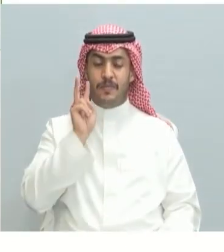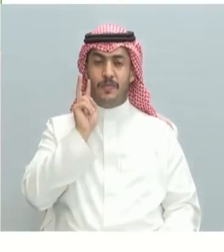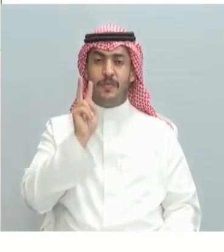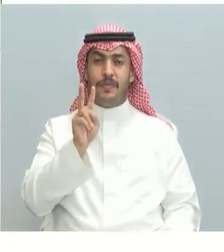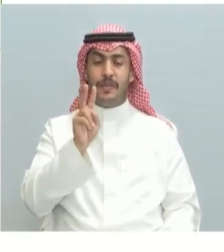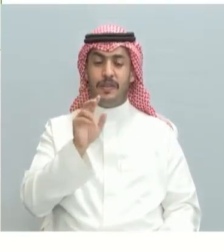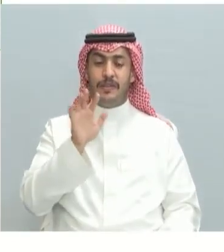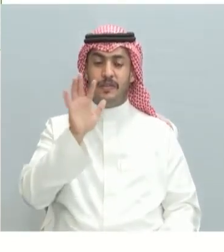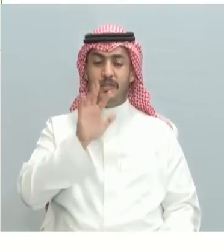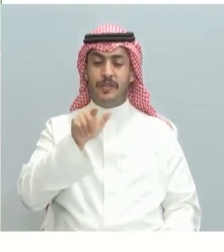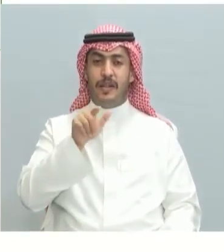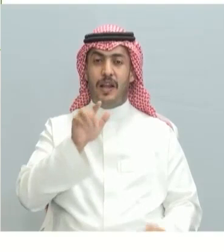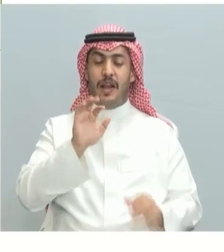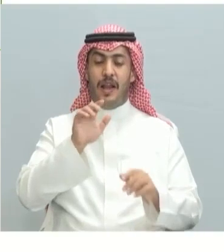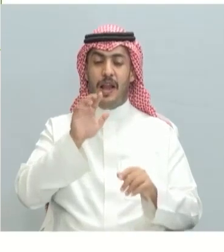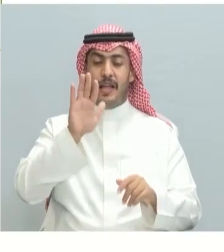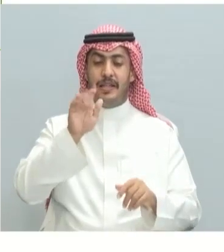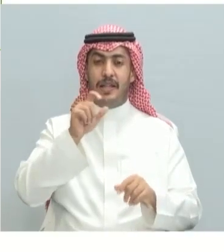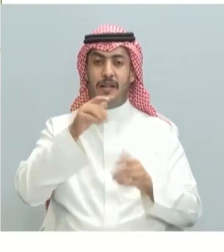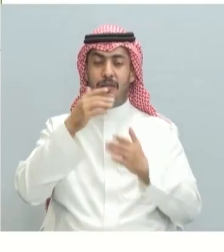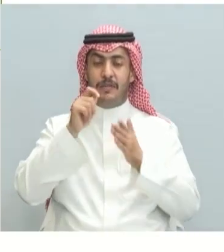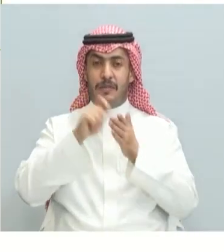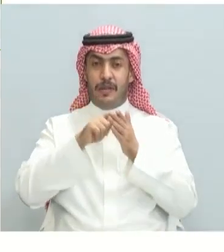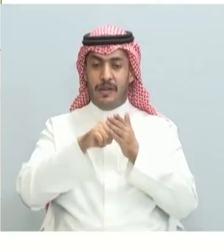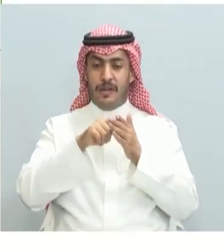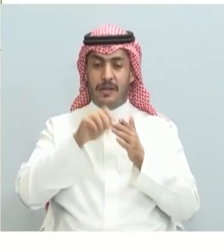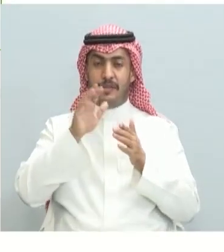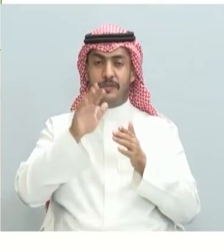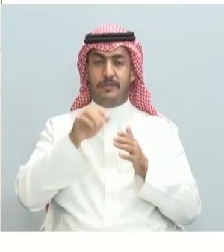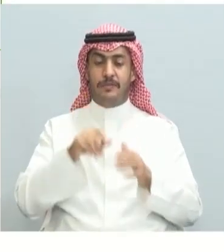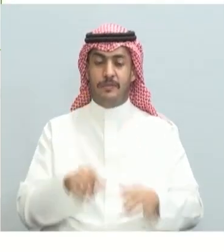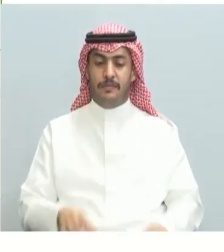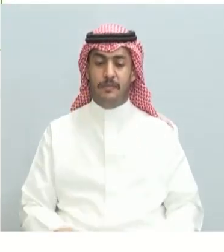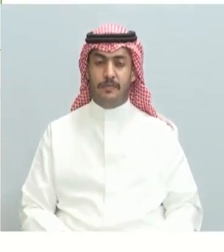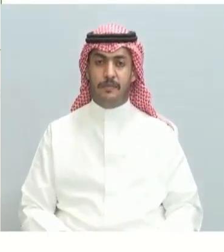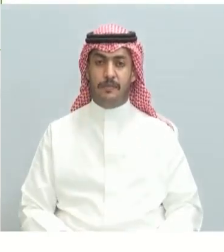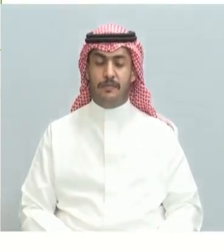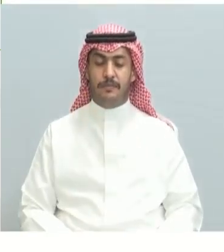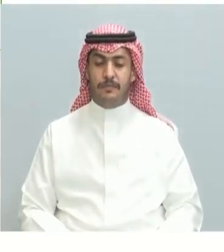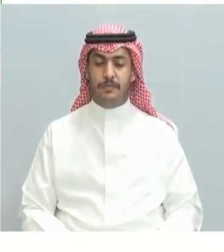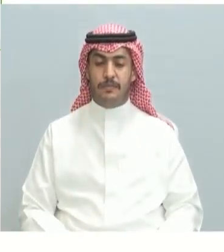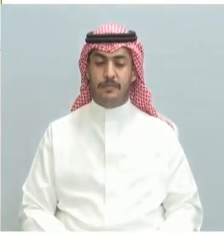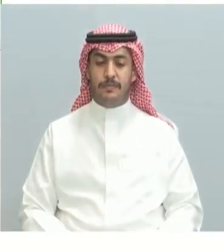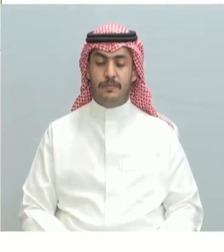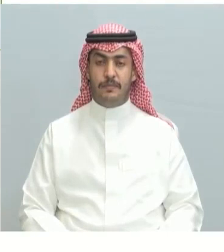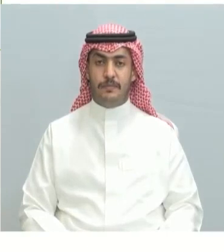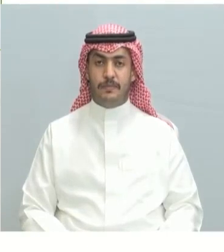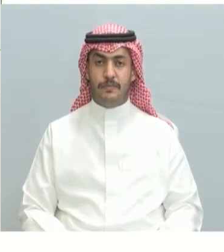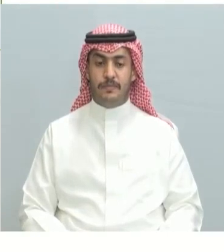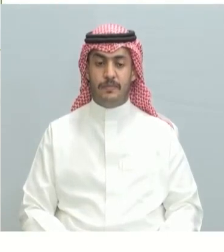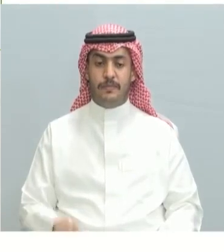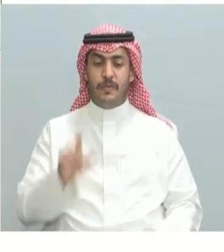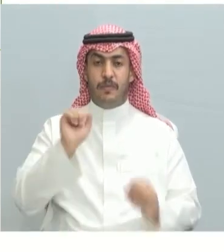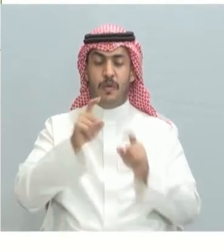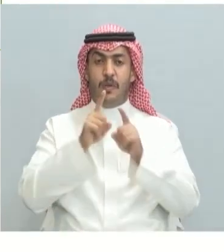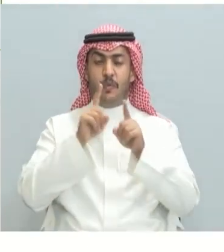يبين الشكل ان السندات طبعا هنا الادات هي سندات ان يبين الشكل ان السندات التي لها